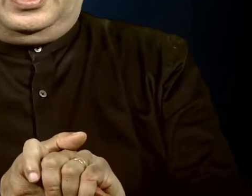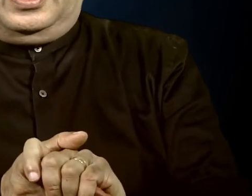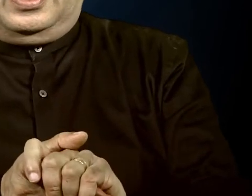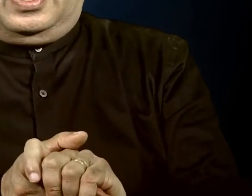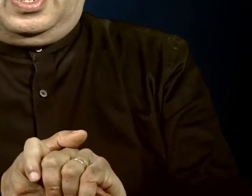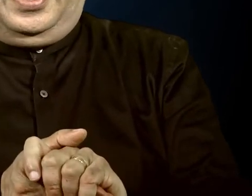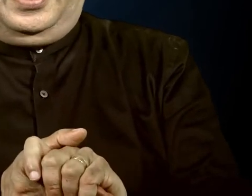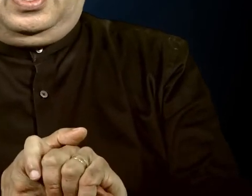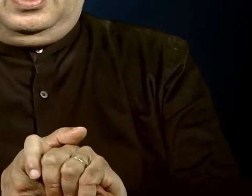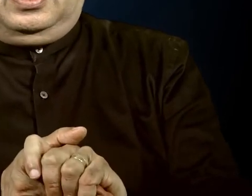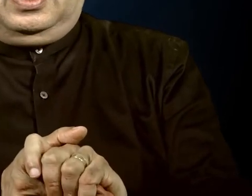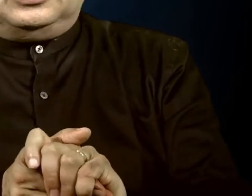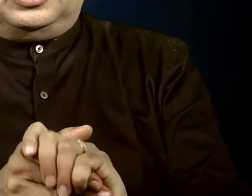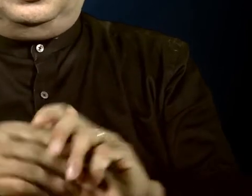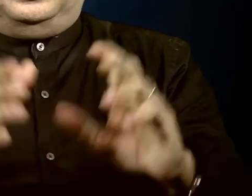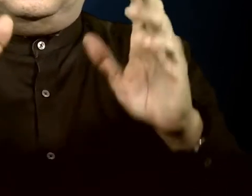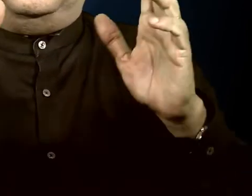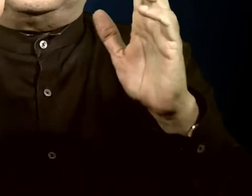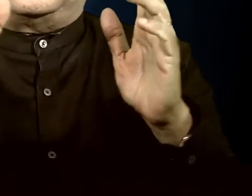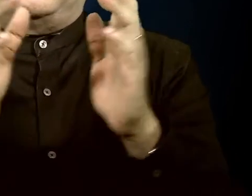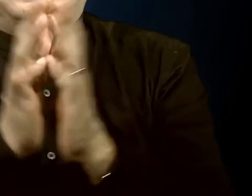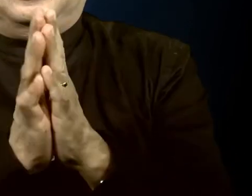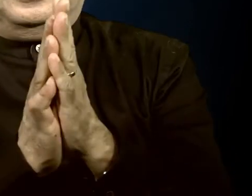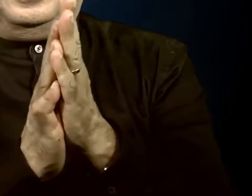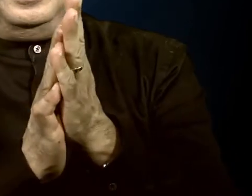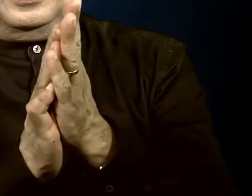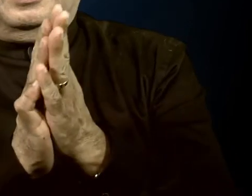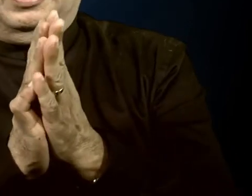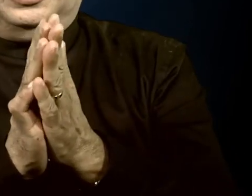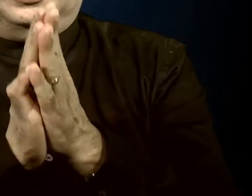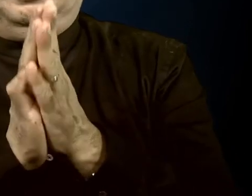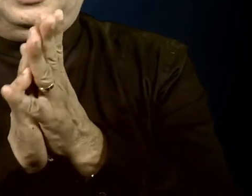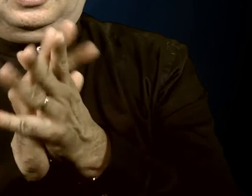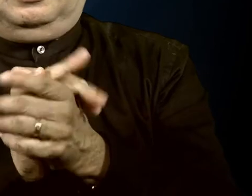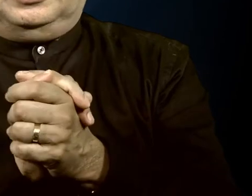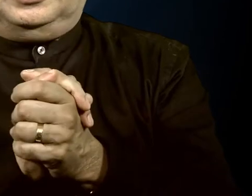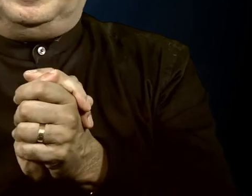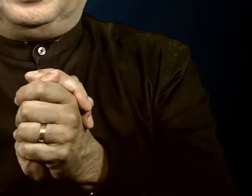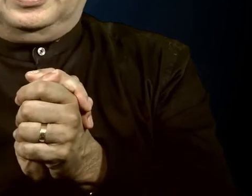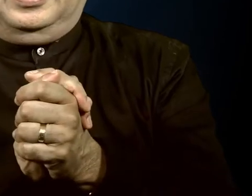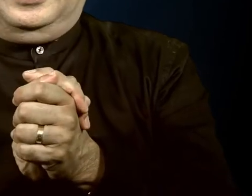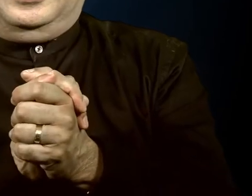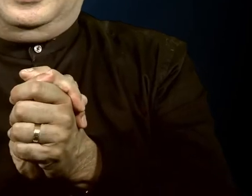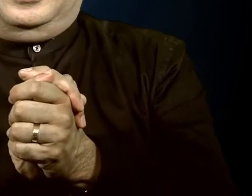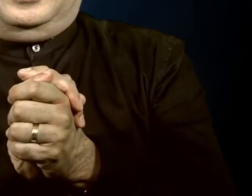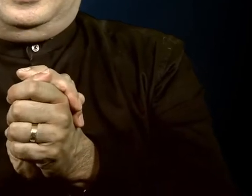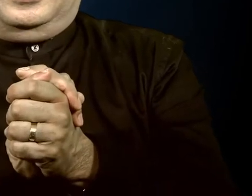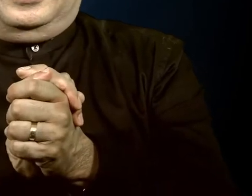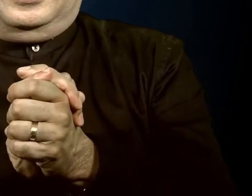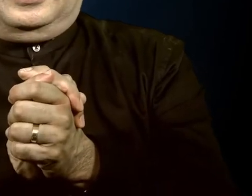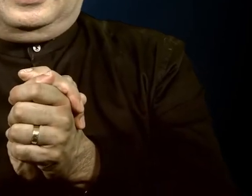കാലത്തിൻ്റെ അടയാളങ്ങളെ ശ്രദ്ധിക്കുന്ന സഭ, പരിശുദ്ധ പിതാവ്